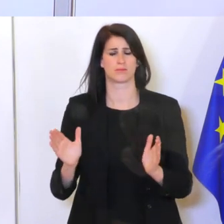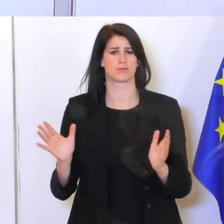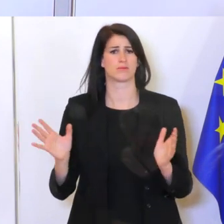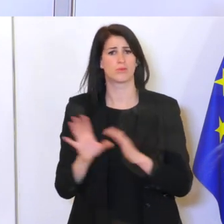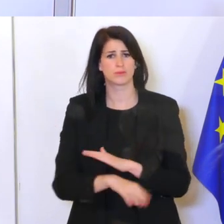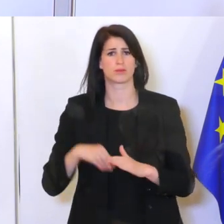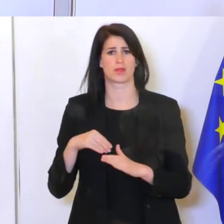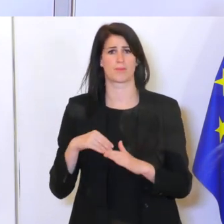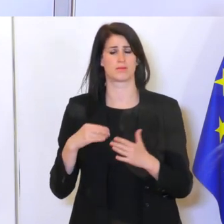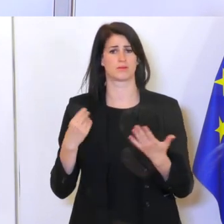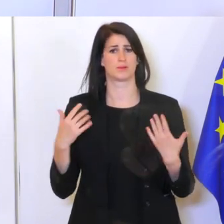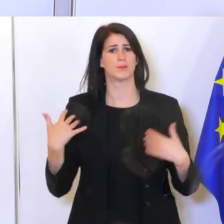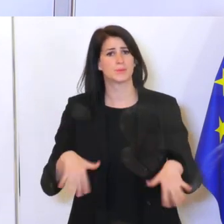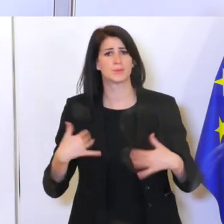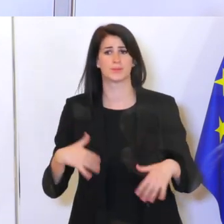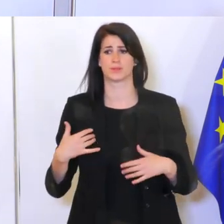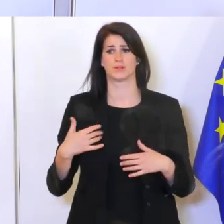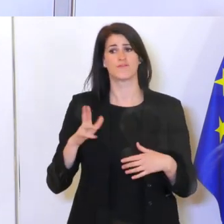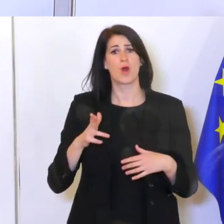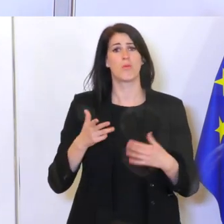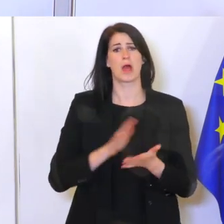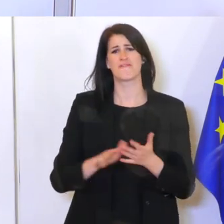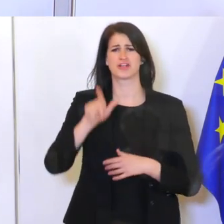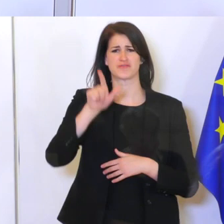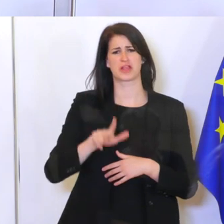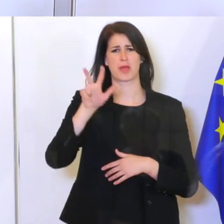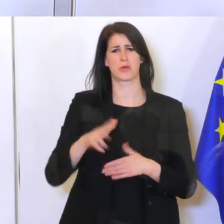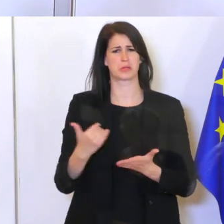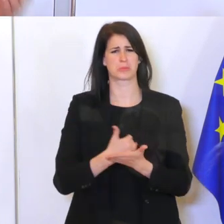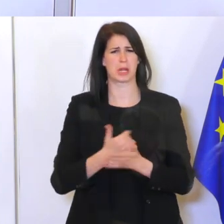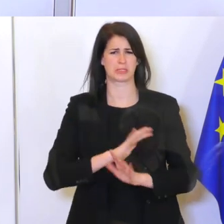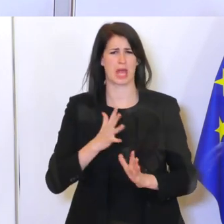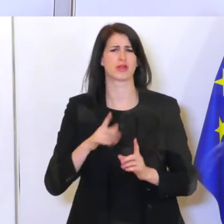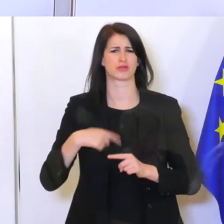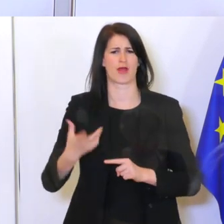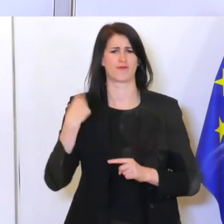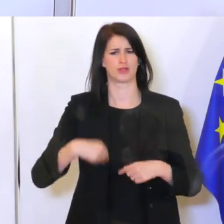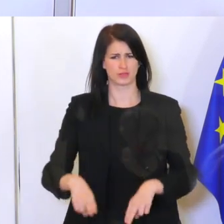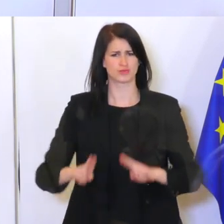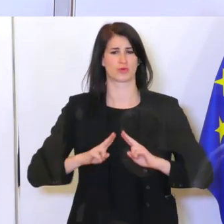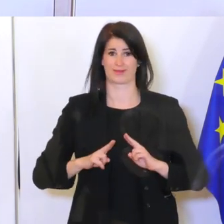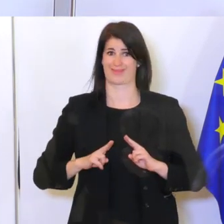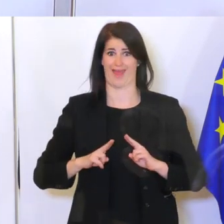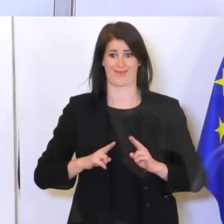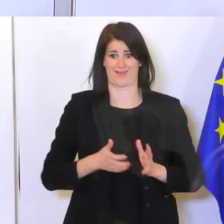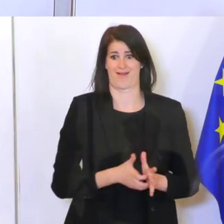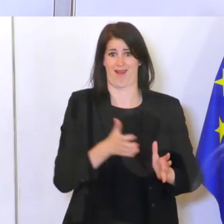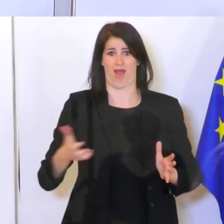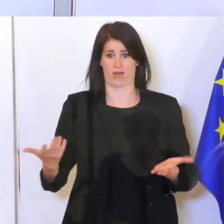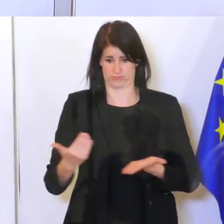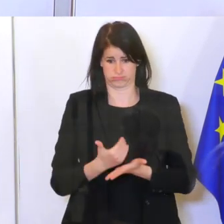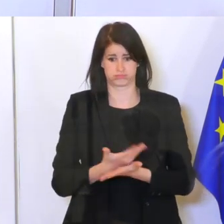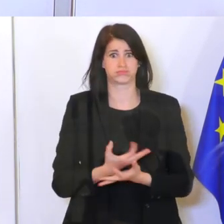die Beeinträchtigung länger dauert als 2-3 Monate, entweder unmittelbar durch Einschnitte oder durch den